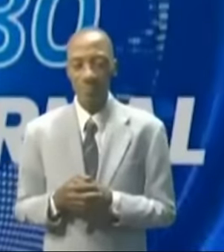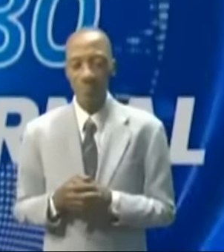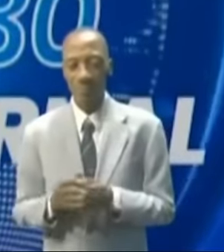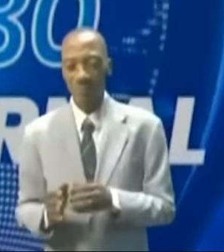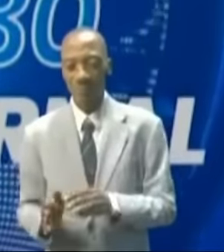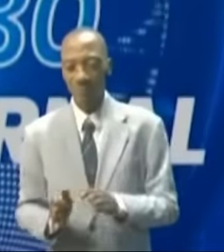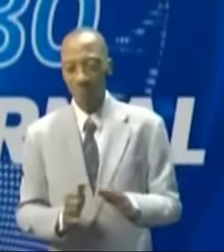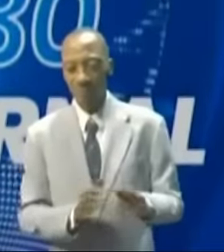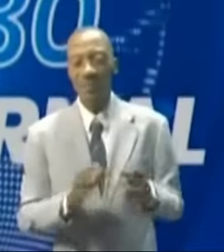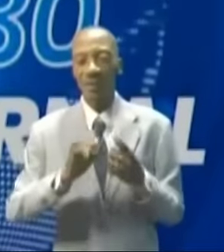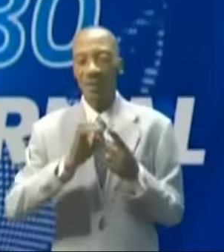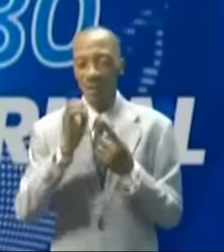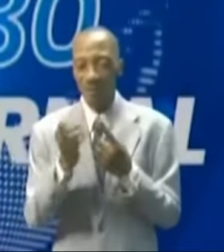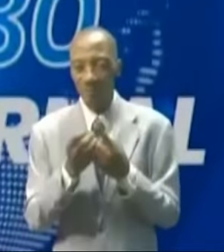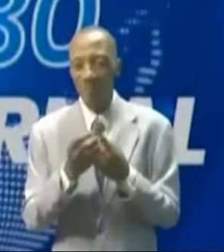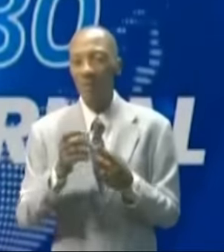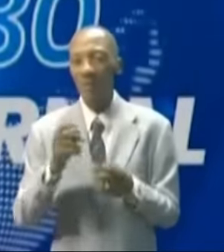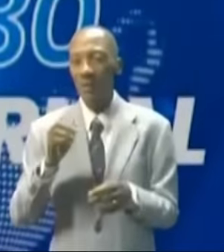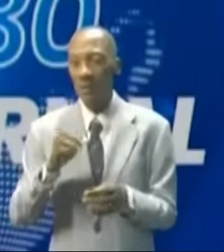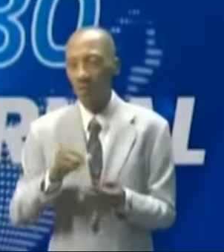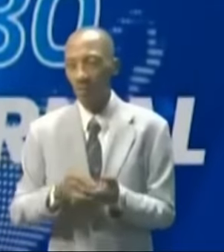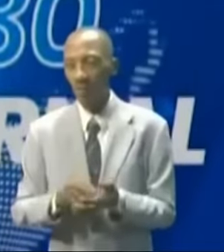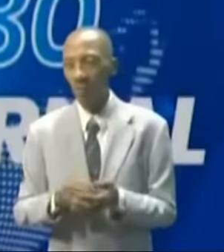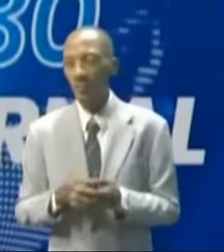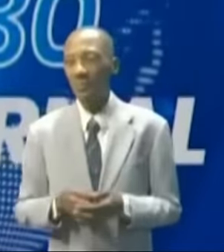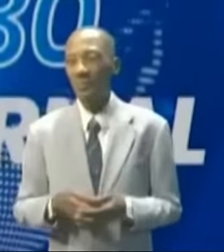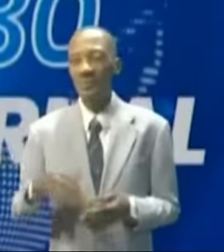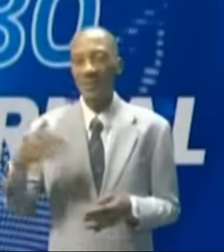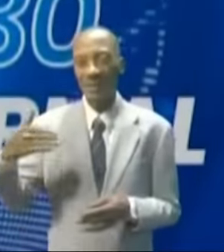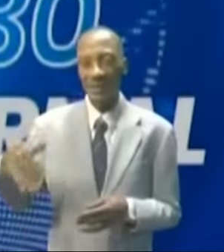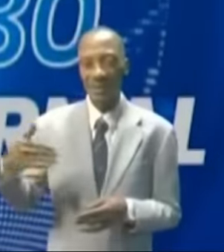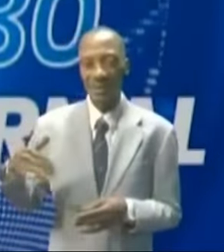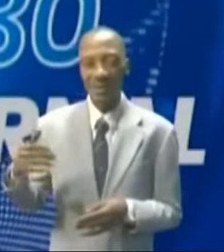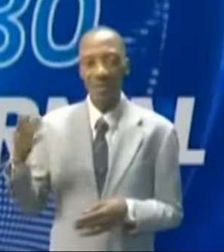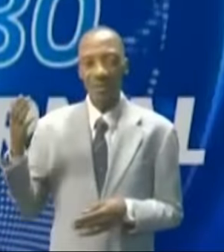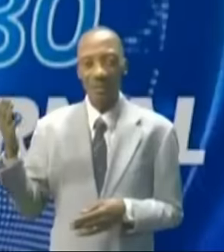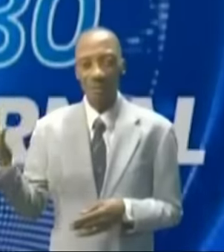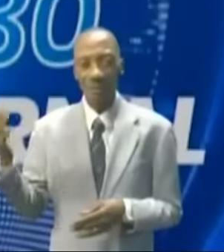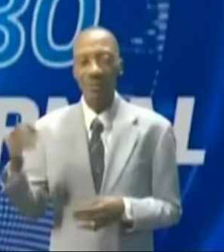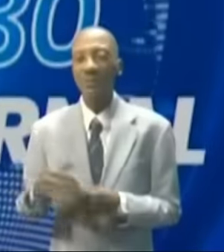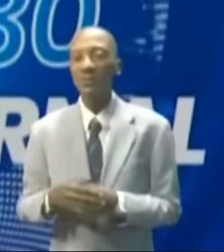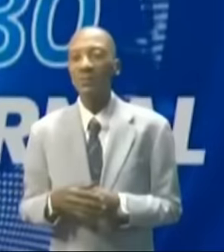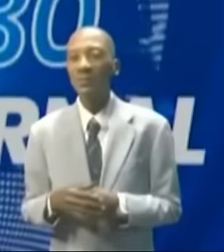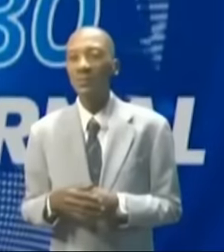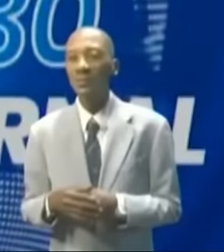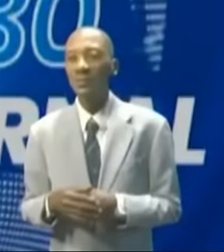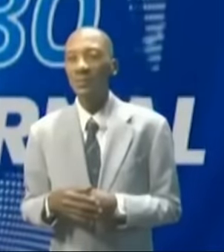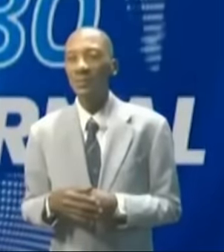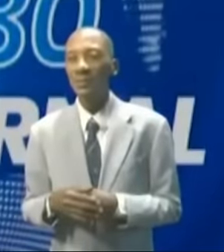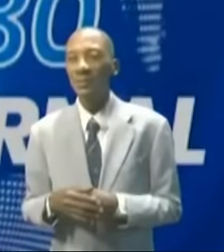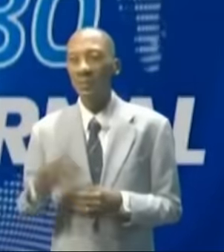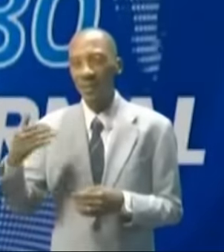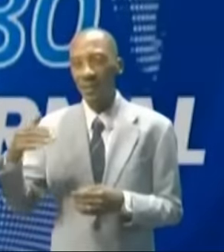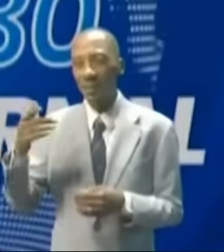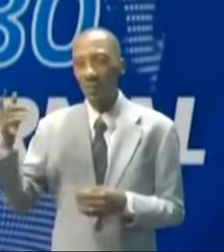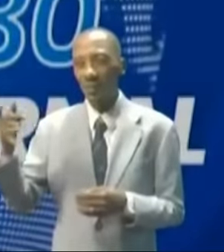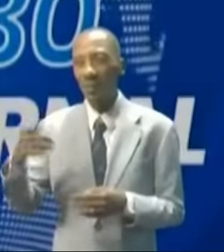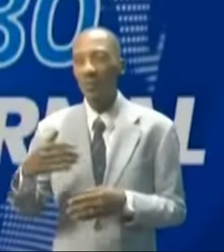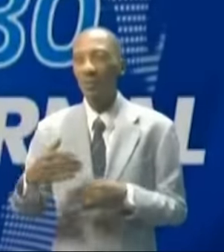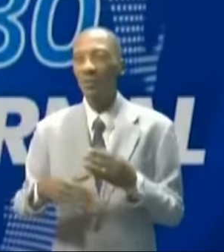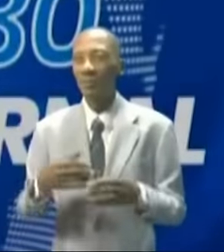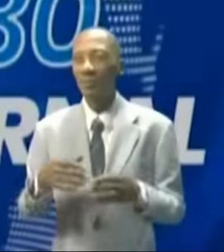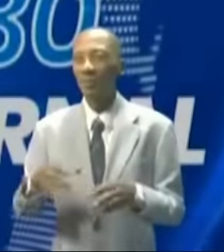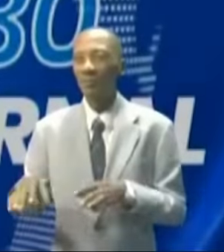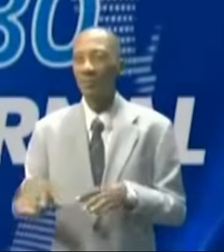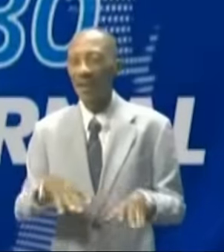Environnement toujours, la jeunesse d'Engiringiri a procédé à une série d'activités qui sont pour elle de célébrer la journée du 5